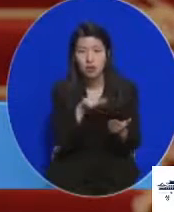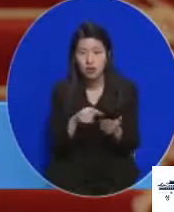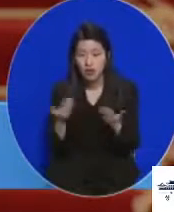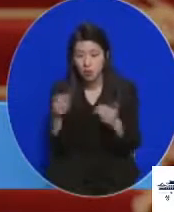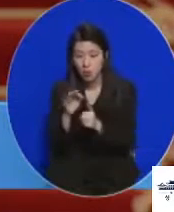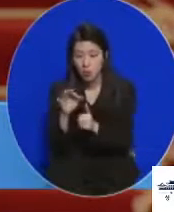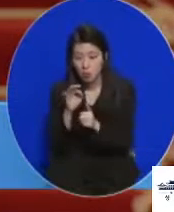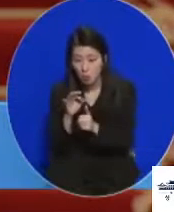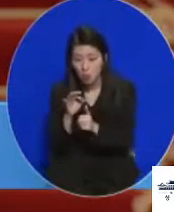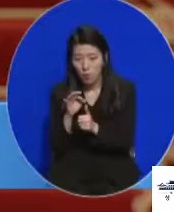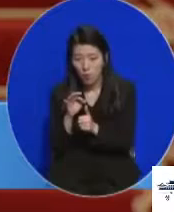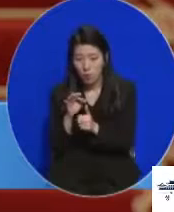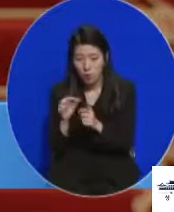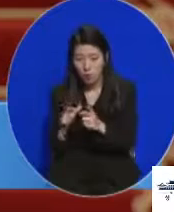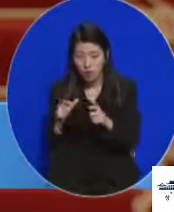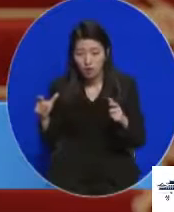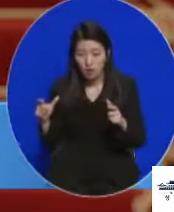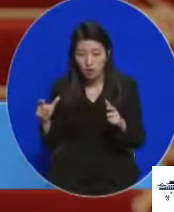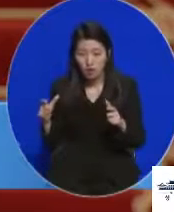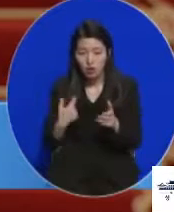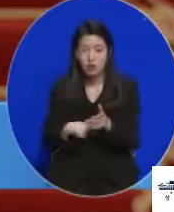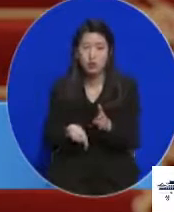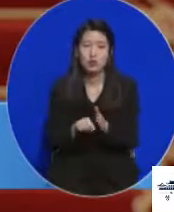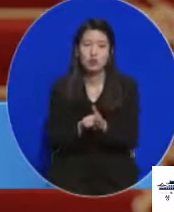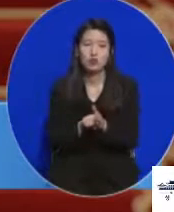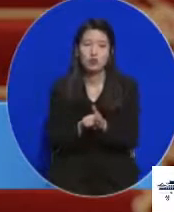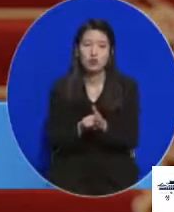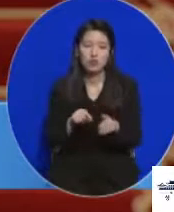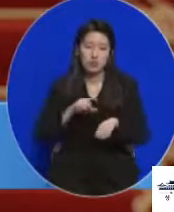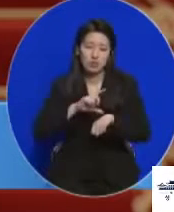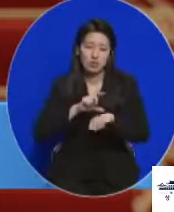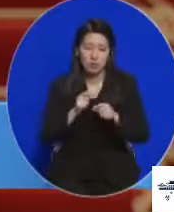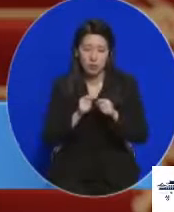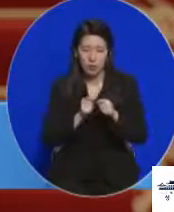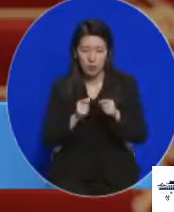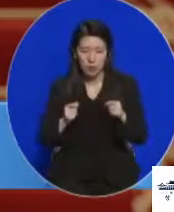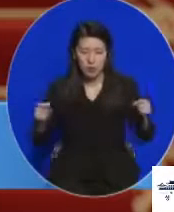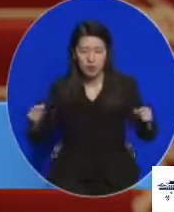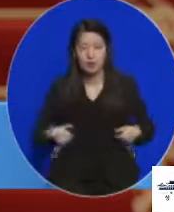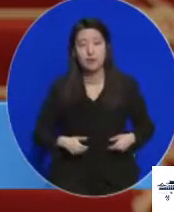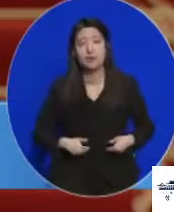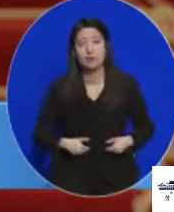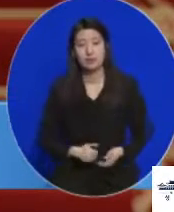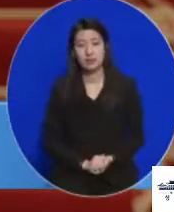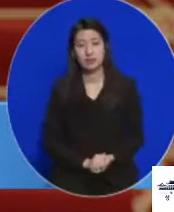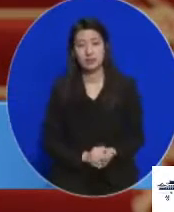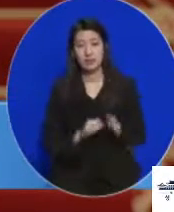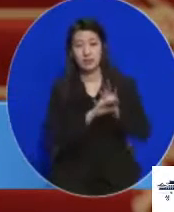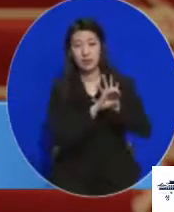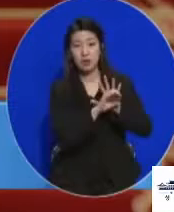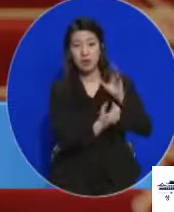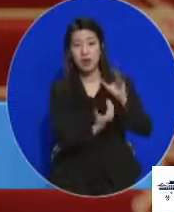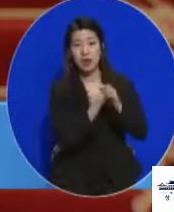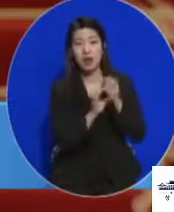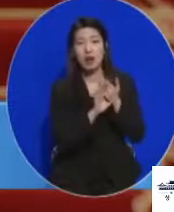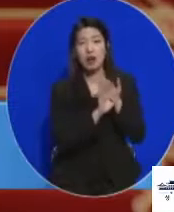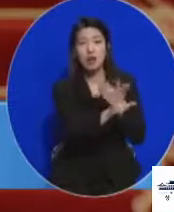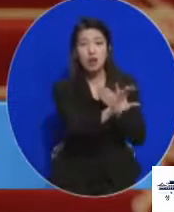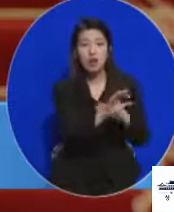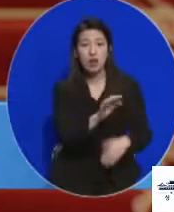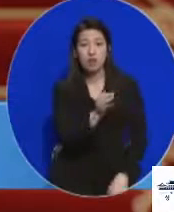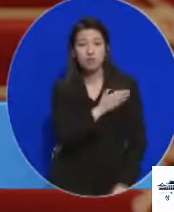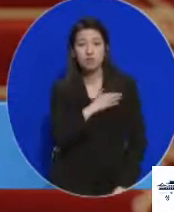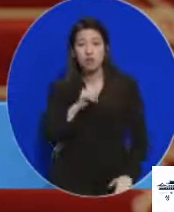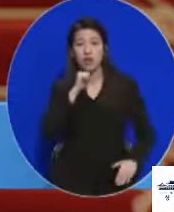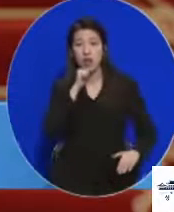걸릴 것입니다 크로나 로 더욱 이뻐진 격차를 둘이나 포용적인 회복을